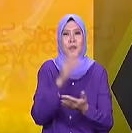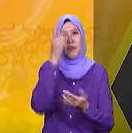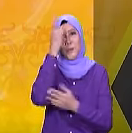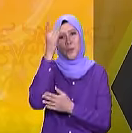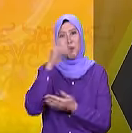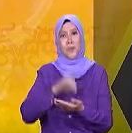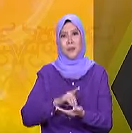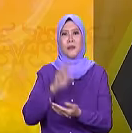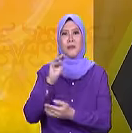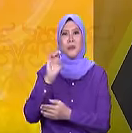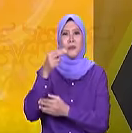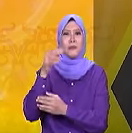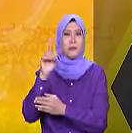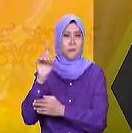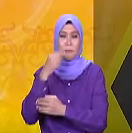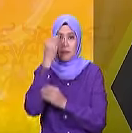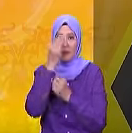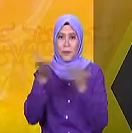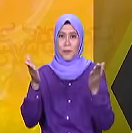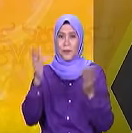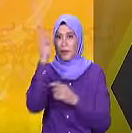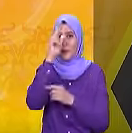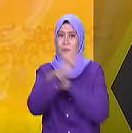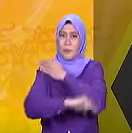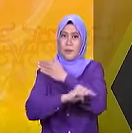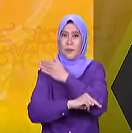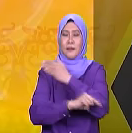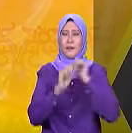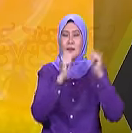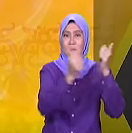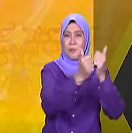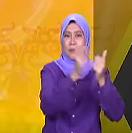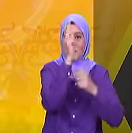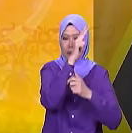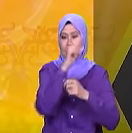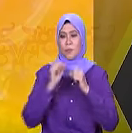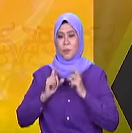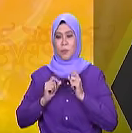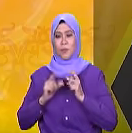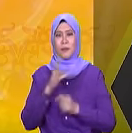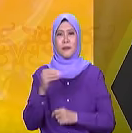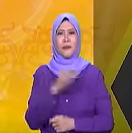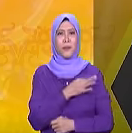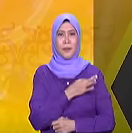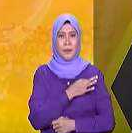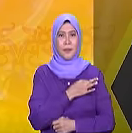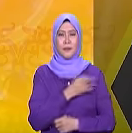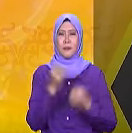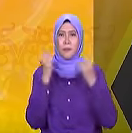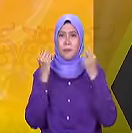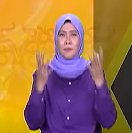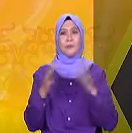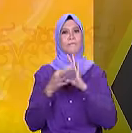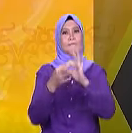Mohamed Safian Mohamed memberitahu, kerajaan negeri termasuk agensi kerajaan, swasta serta sukarelawan telah banyak